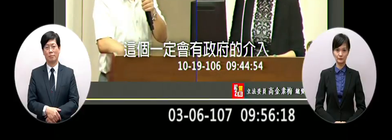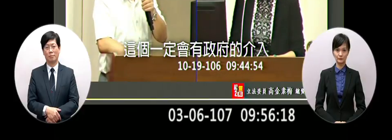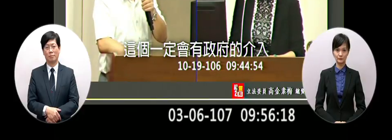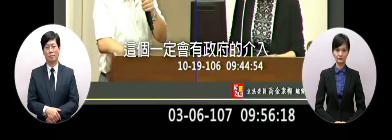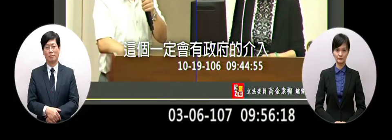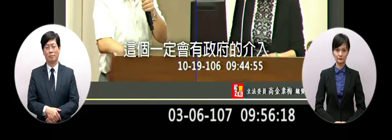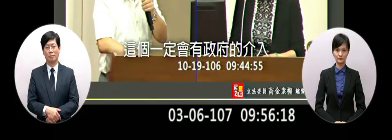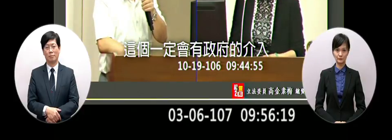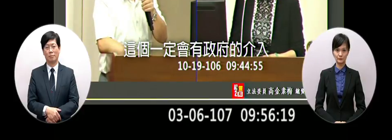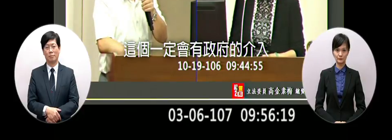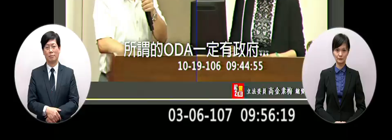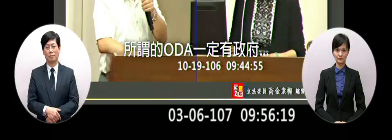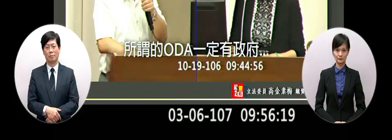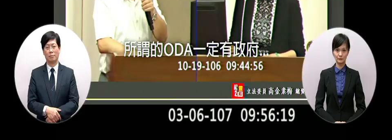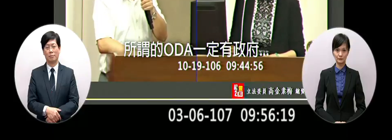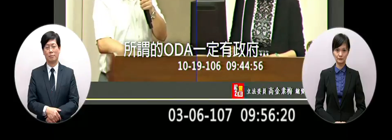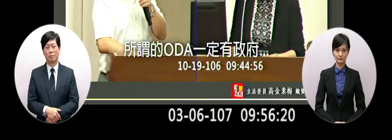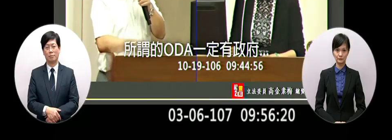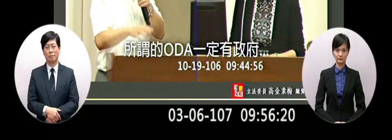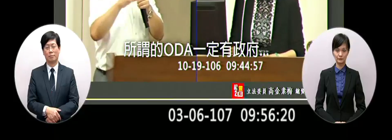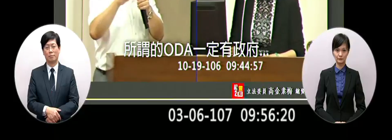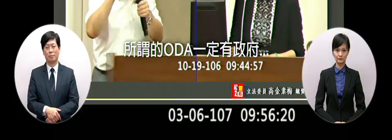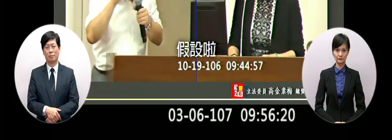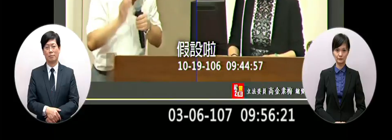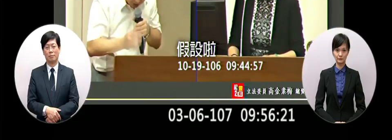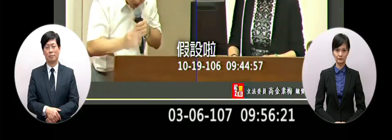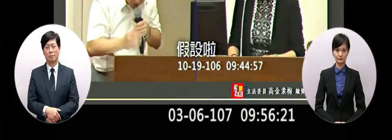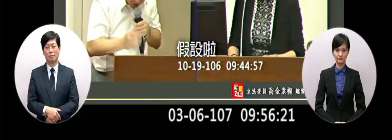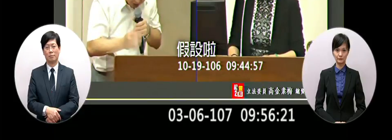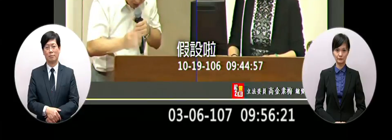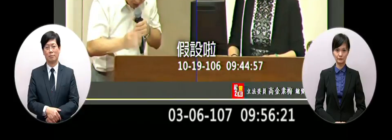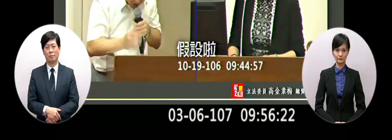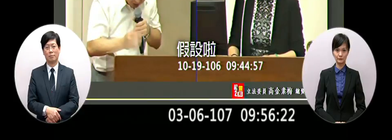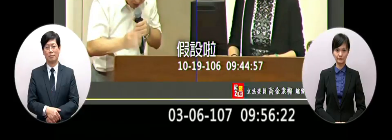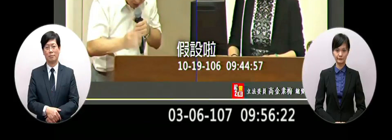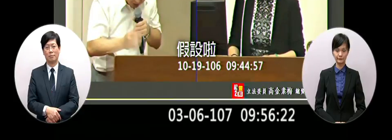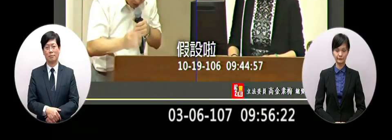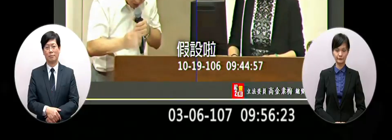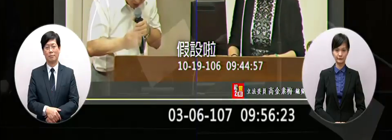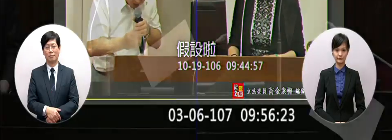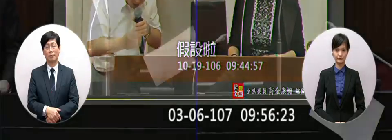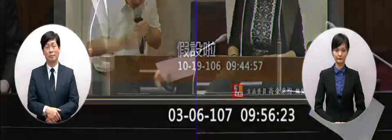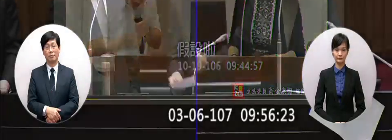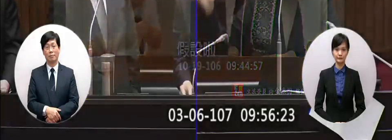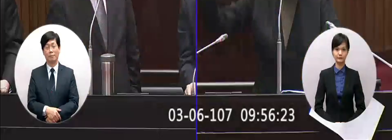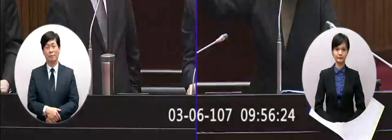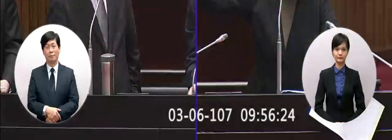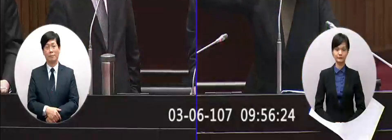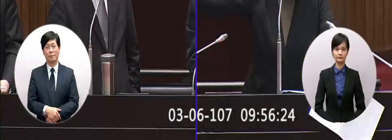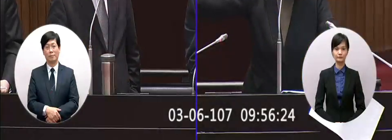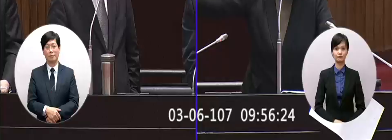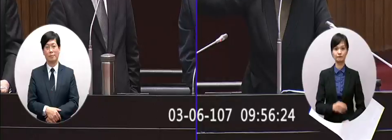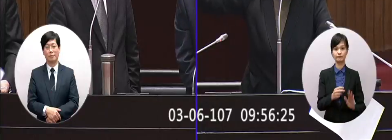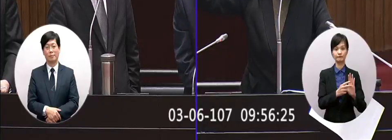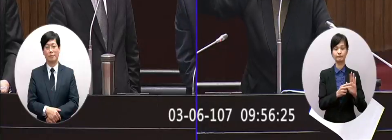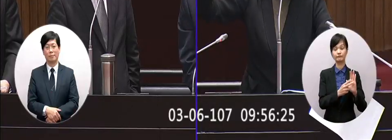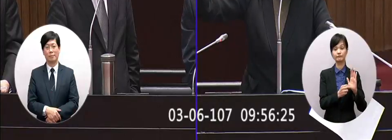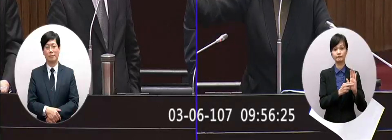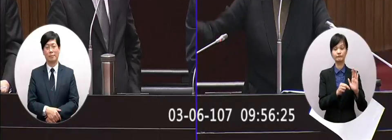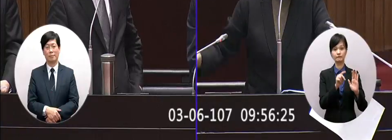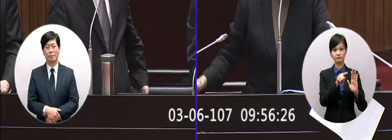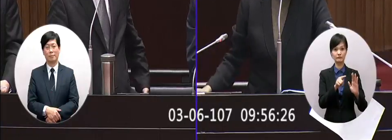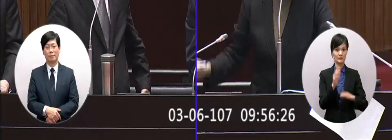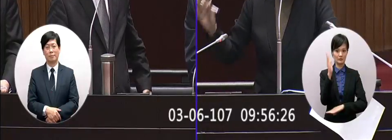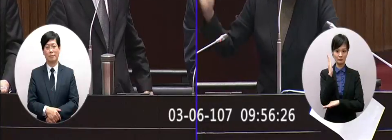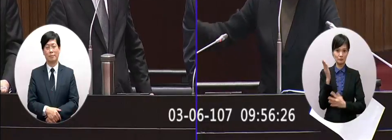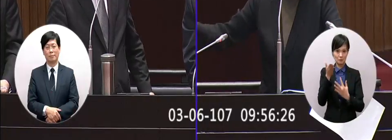一定会有政府的介入，所谓的 ODA 呢，一定会 是。 好，很清楚，一定会有政府的介入，这是